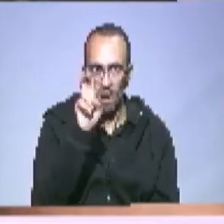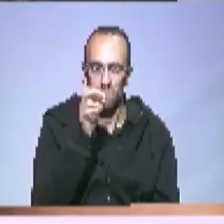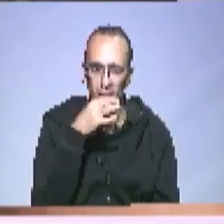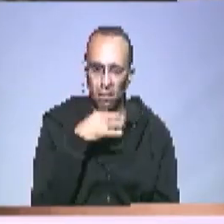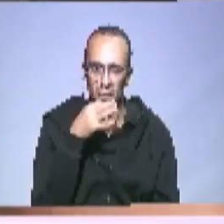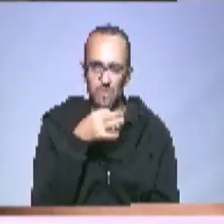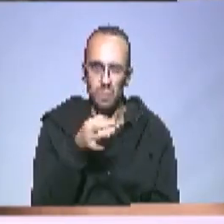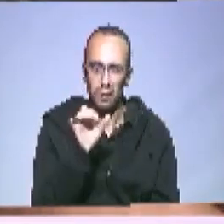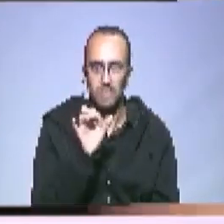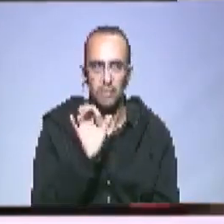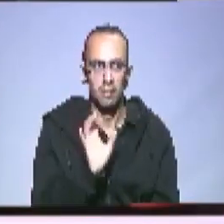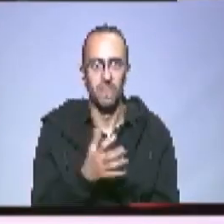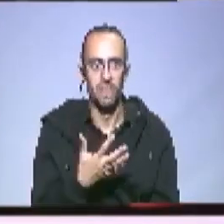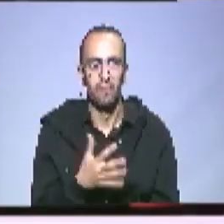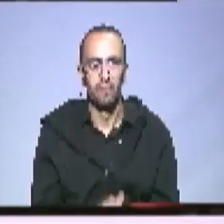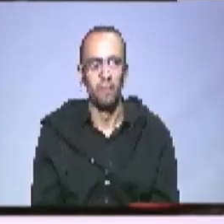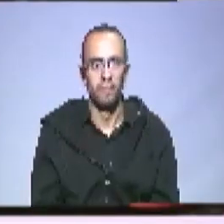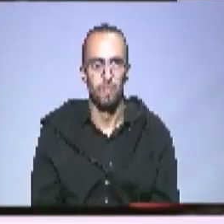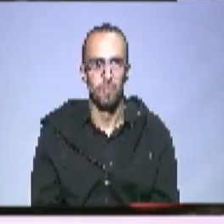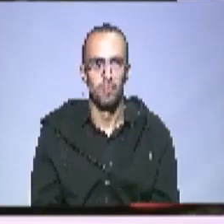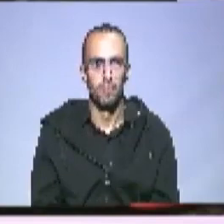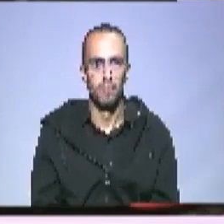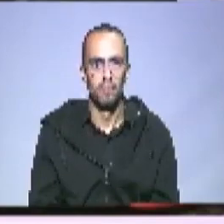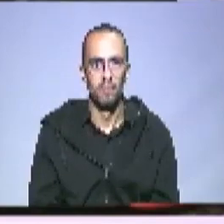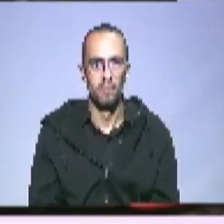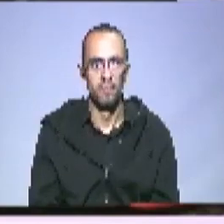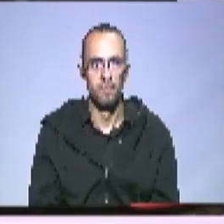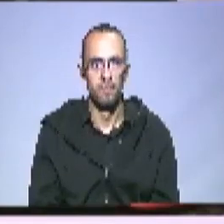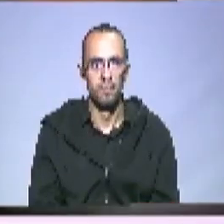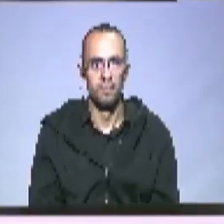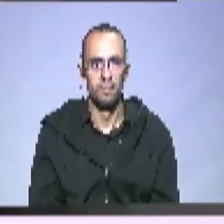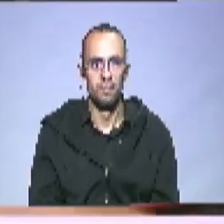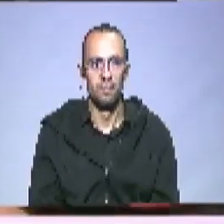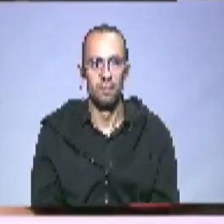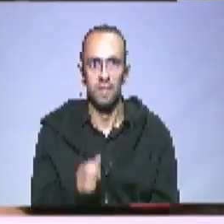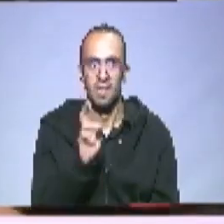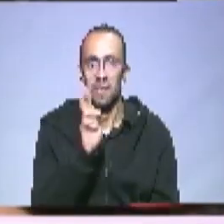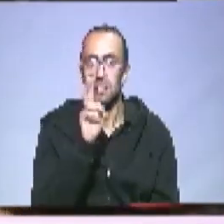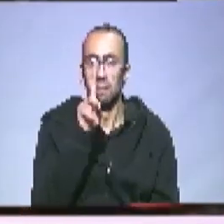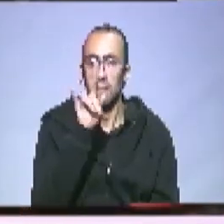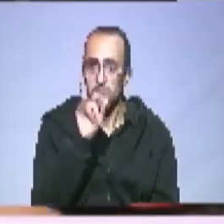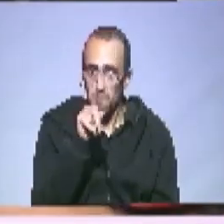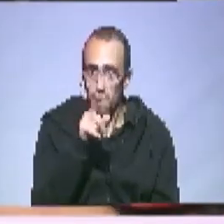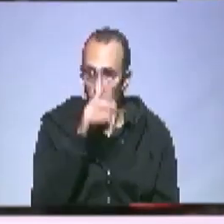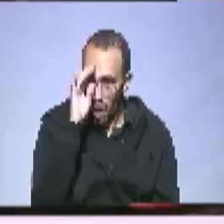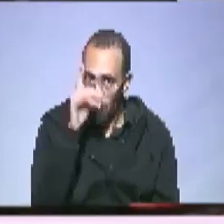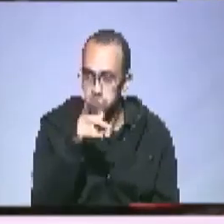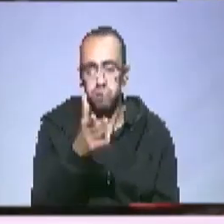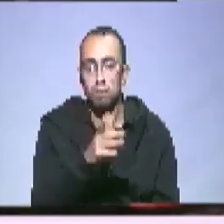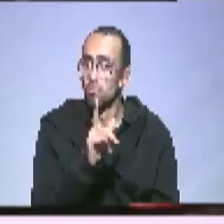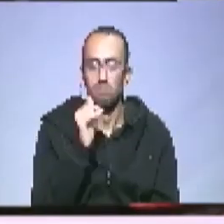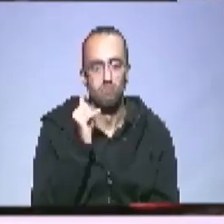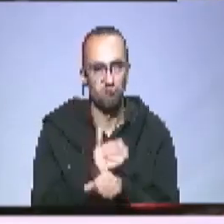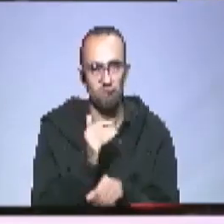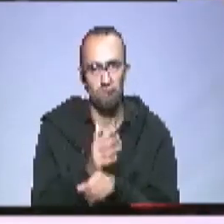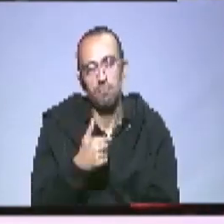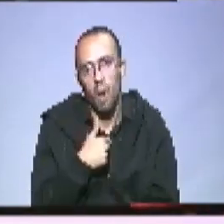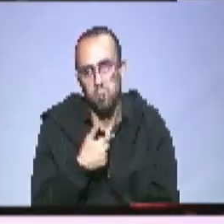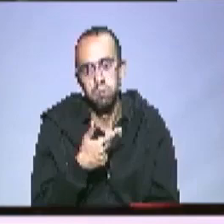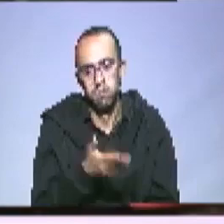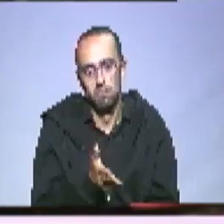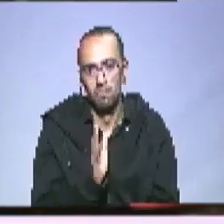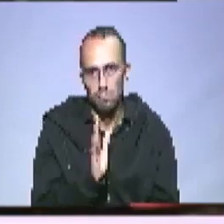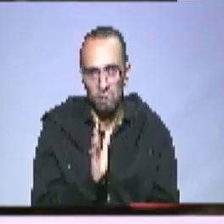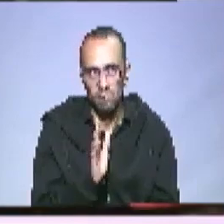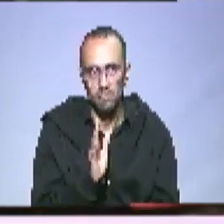معلقه يعني على طرف المعلقه كده قرفه. حلو قوي. نحط معانا زبيب لو عايزين، مش عايزين خلاص، بس انا عايز عشان